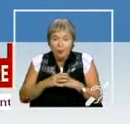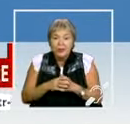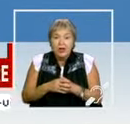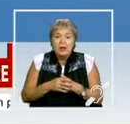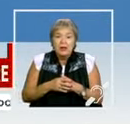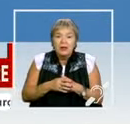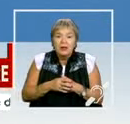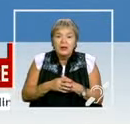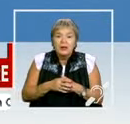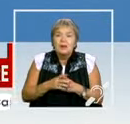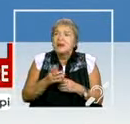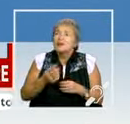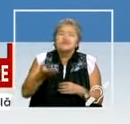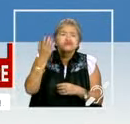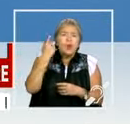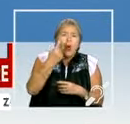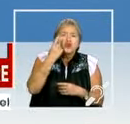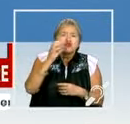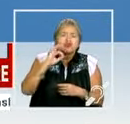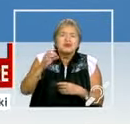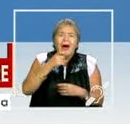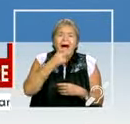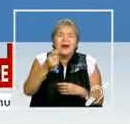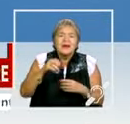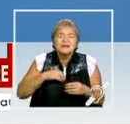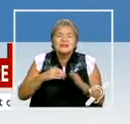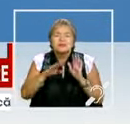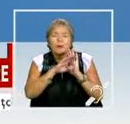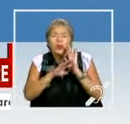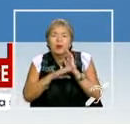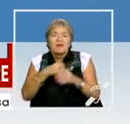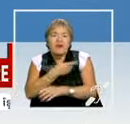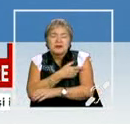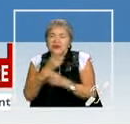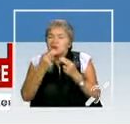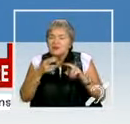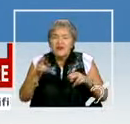De mai mult de 100 de ani există programe de vaccinare în diferite țări.